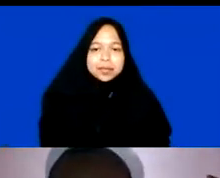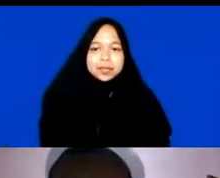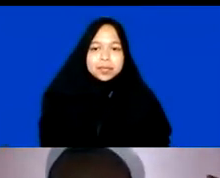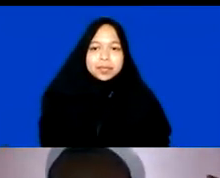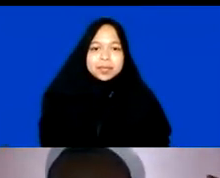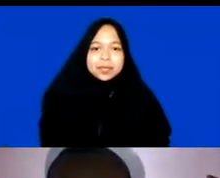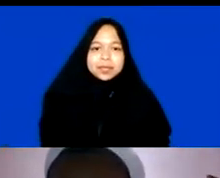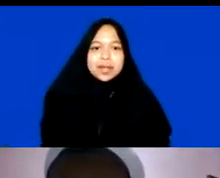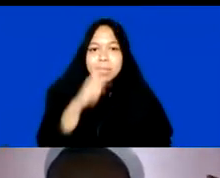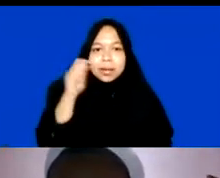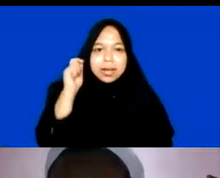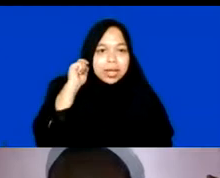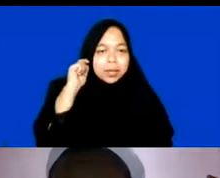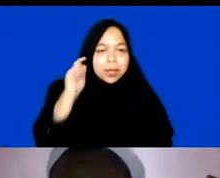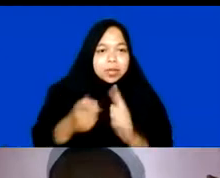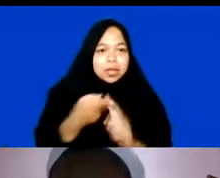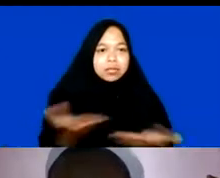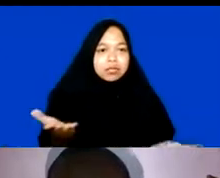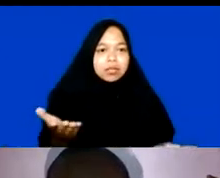dari Bapak, Ibu, dan teman-teman sekalian.